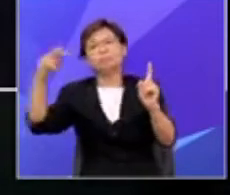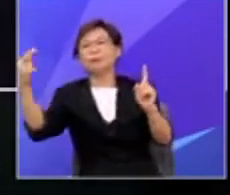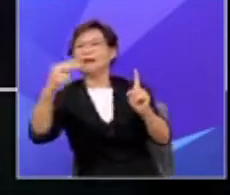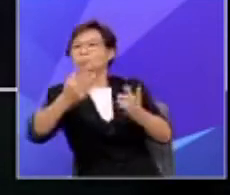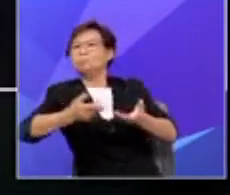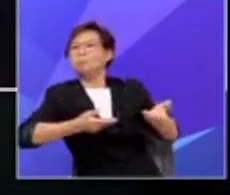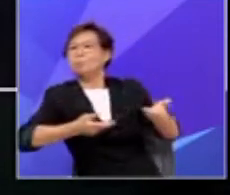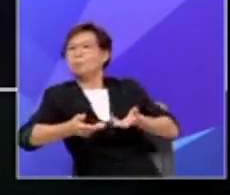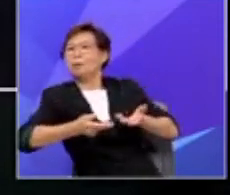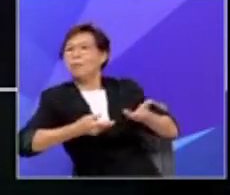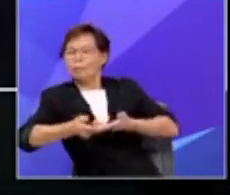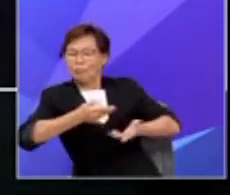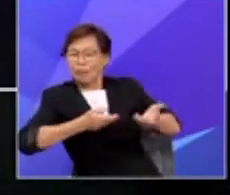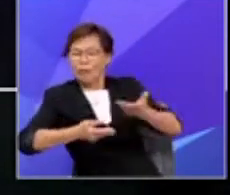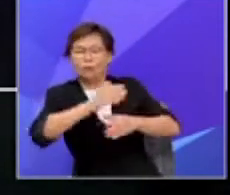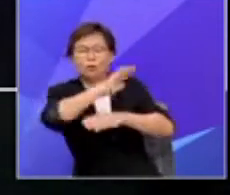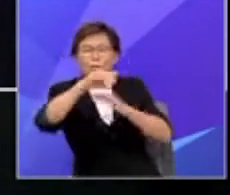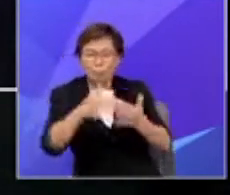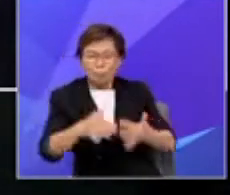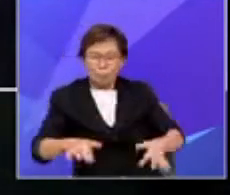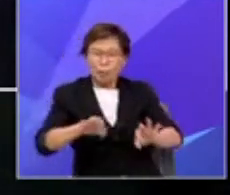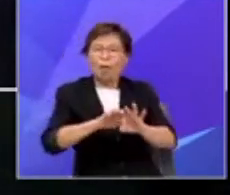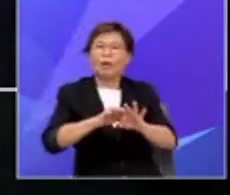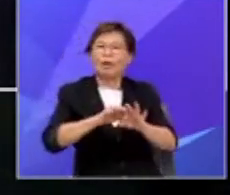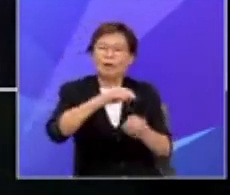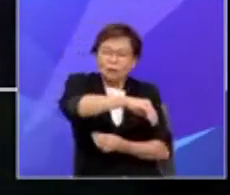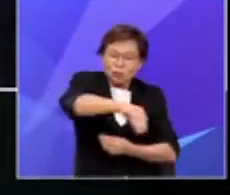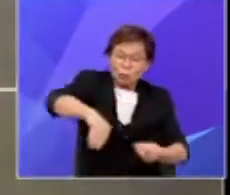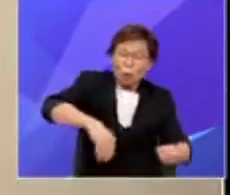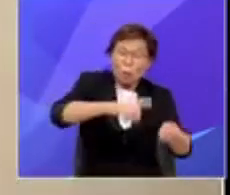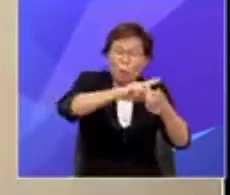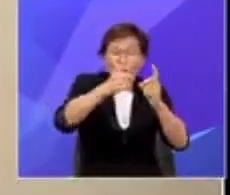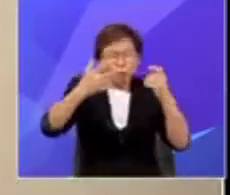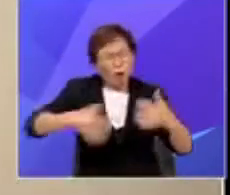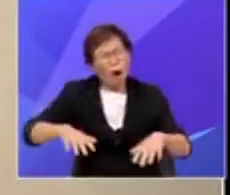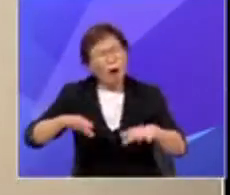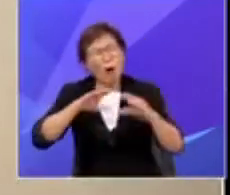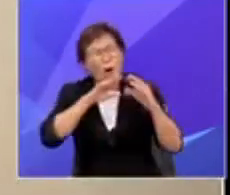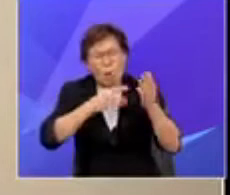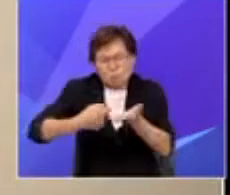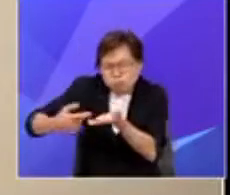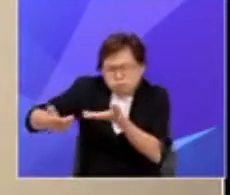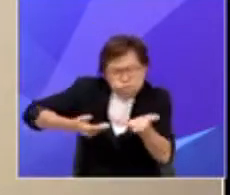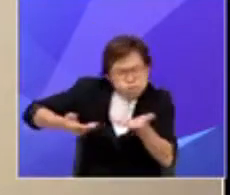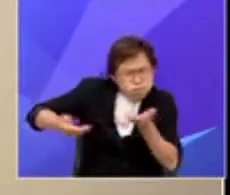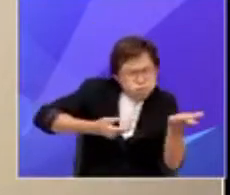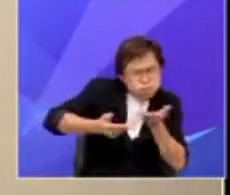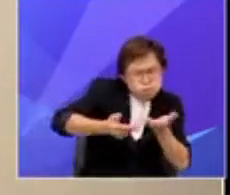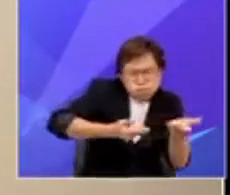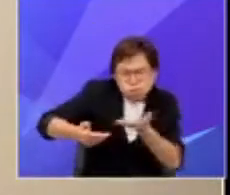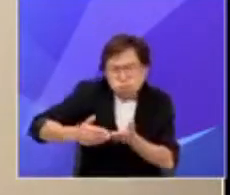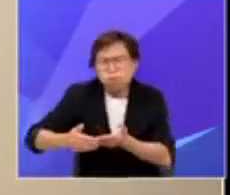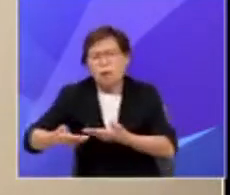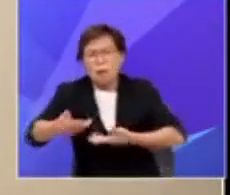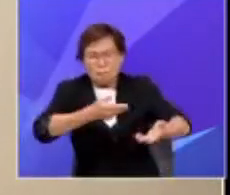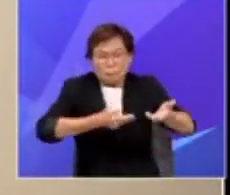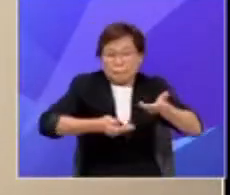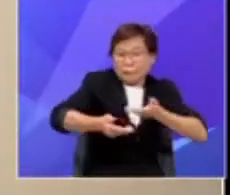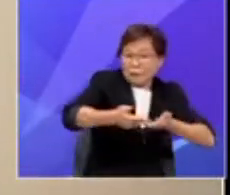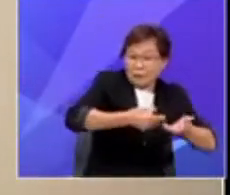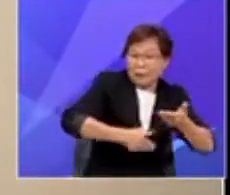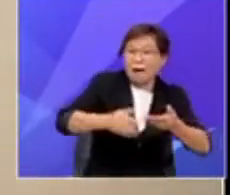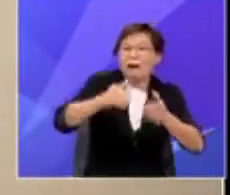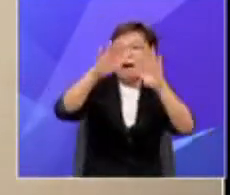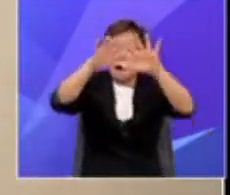sesungguhnya kepentingan transformasi diesel ini telah pun hangat diperbincangkan dalam perdagangan ASEAN dari segi